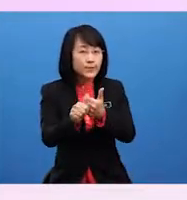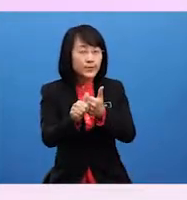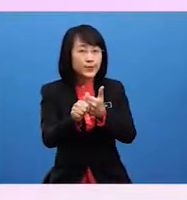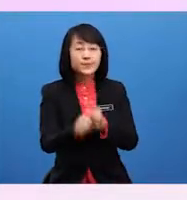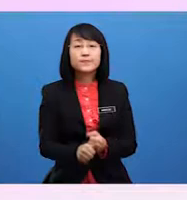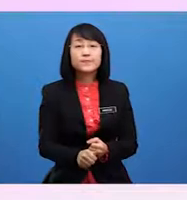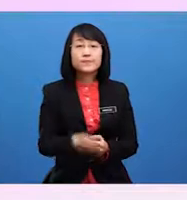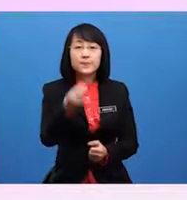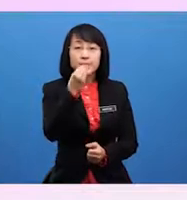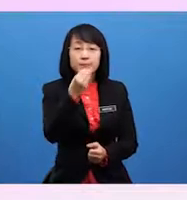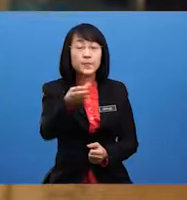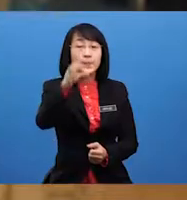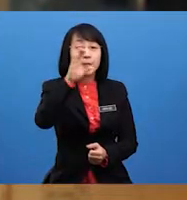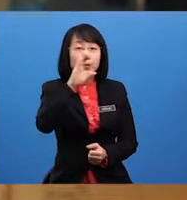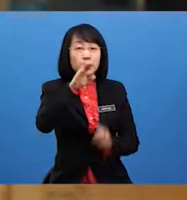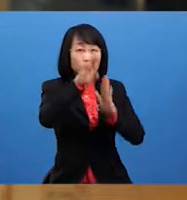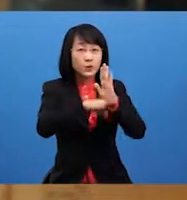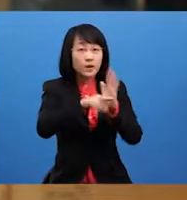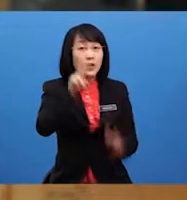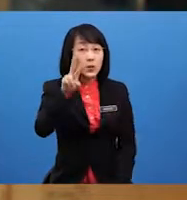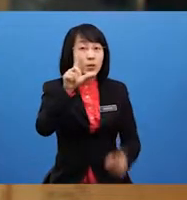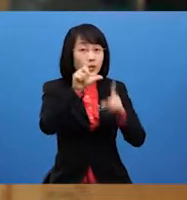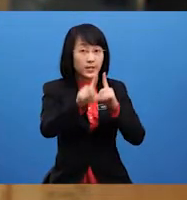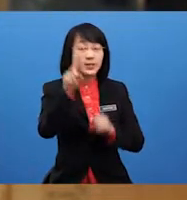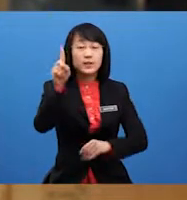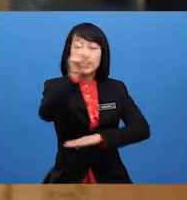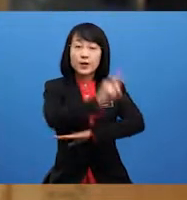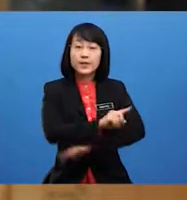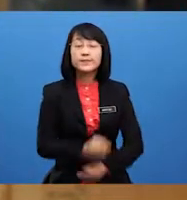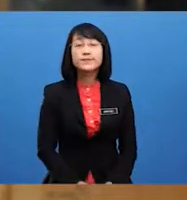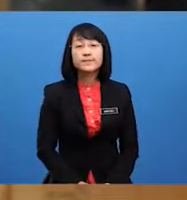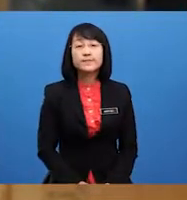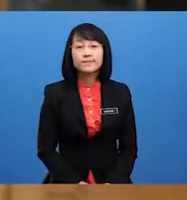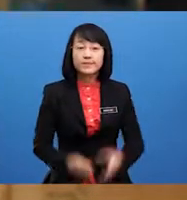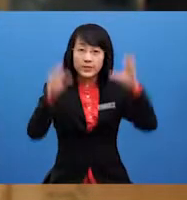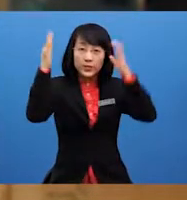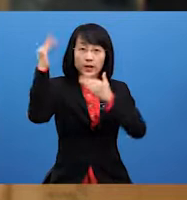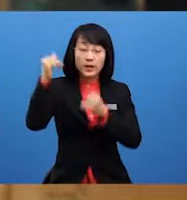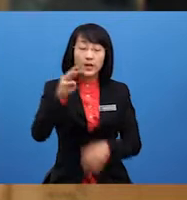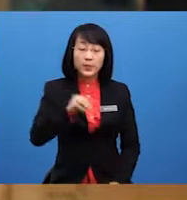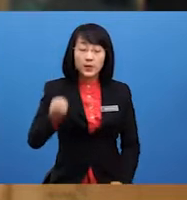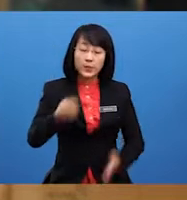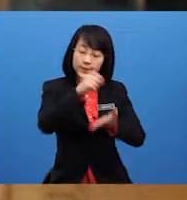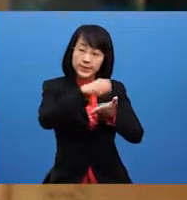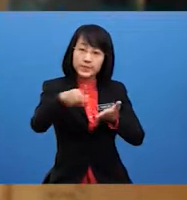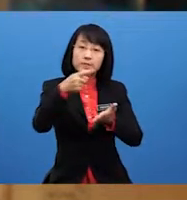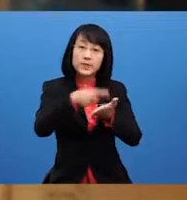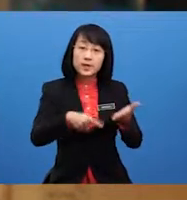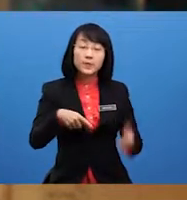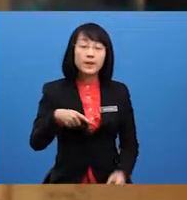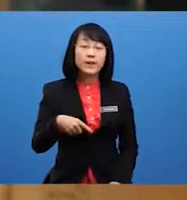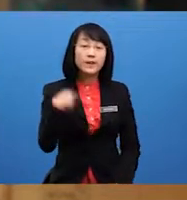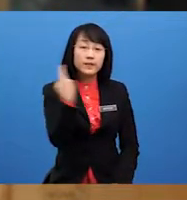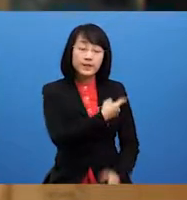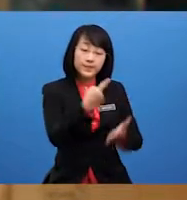ini. Cikgu harap murid-murid membuat catatan apa yang telah kita